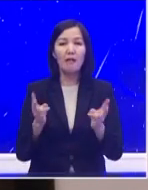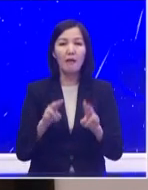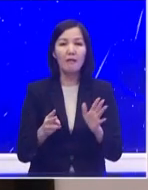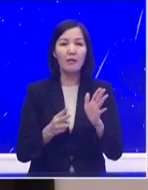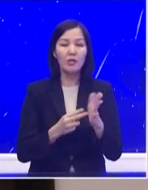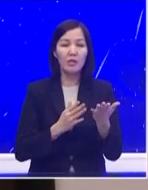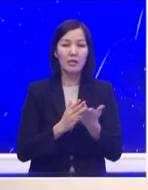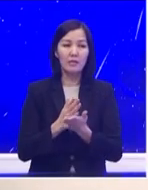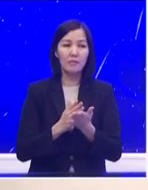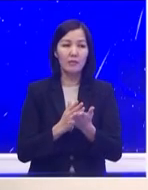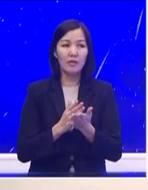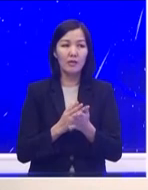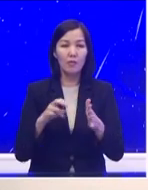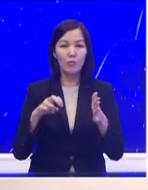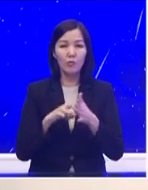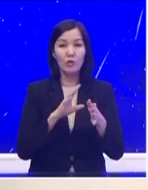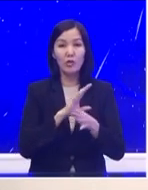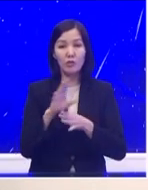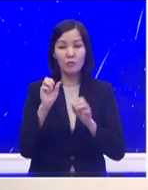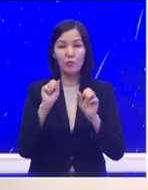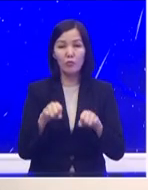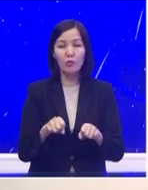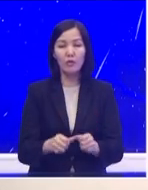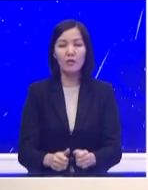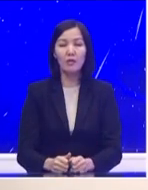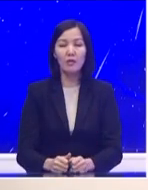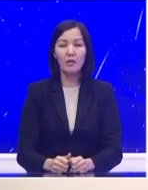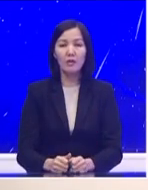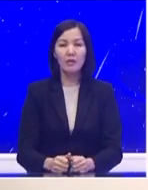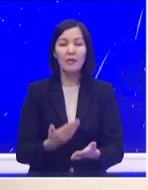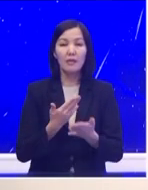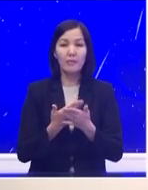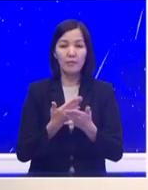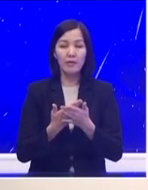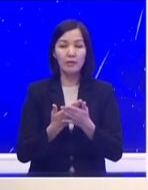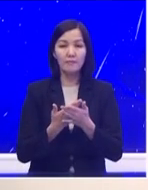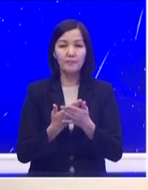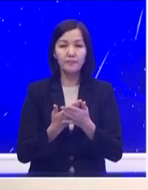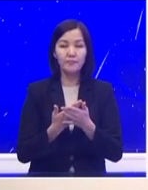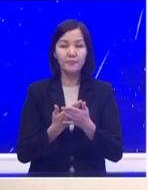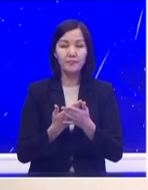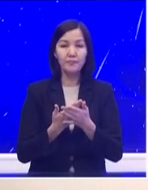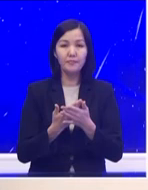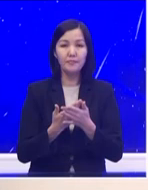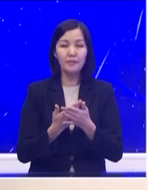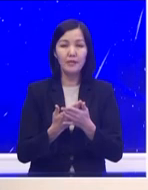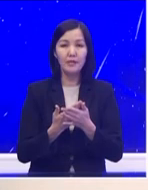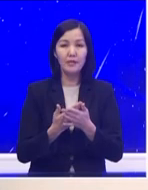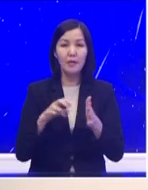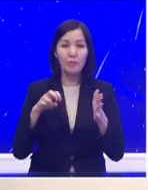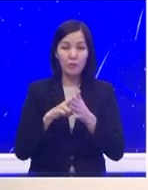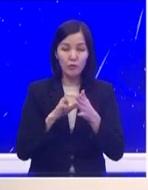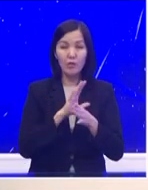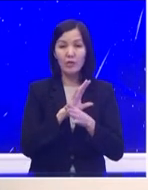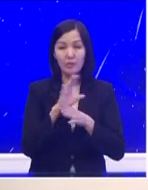7 қызмет пошта арқылы жіберіледі. Арнай пошта арқылы жіберілген кезде оларда жаңағы жағдай былай. Қай күні поштаға